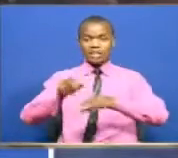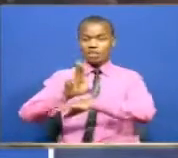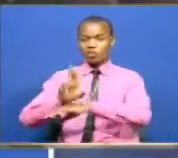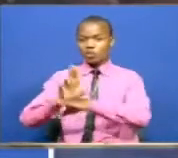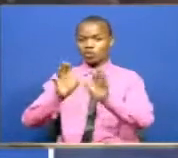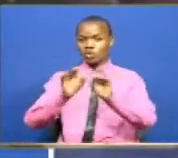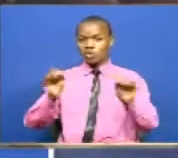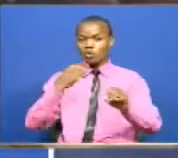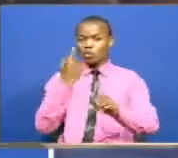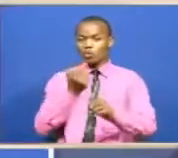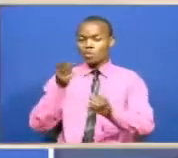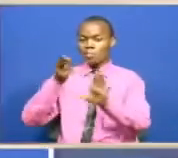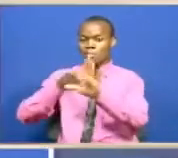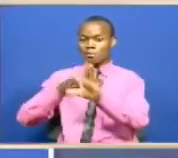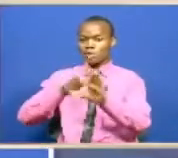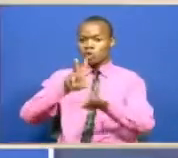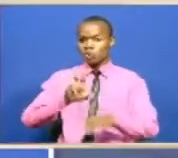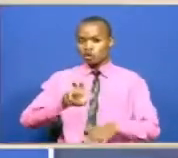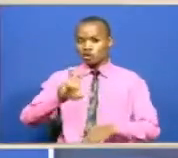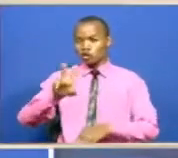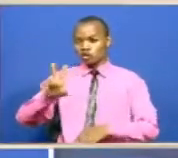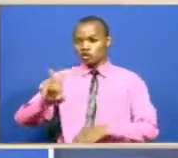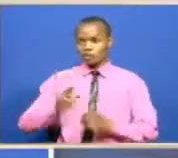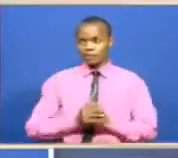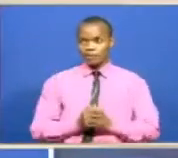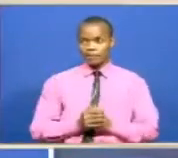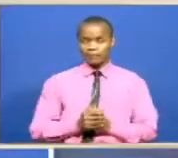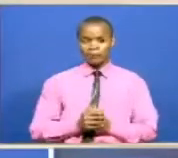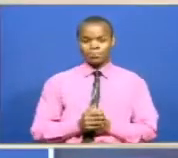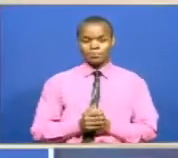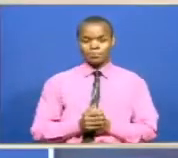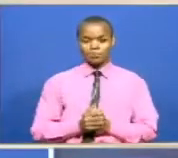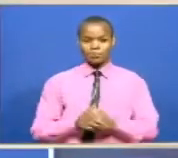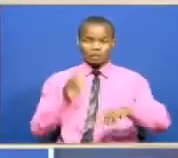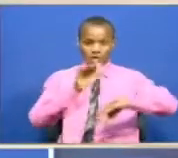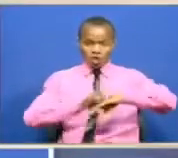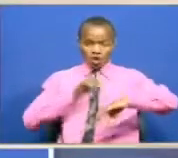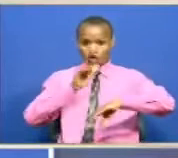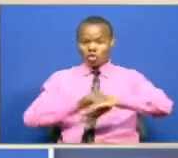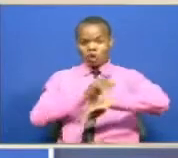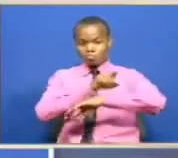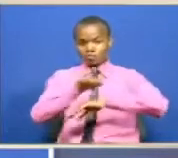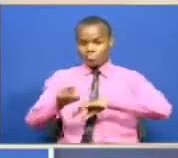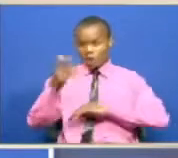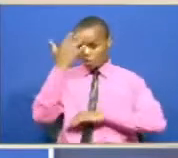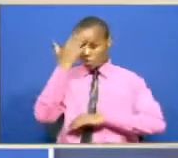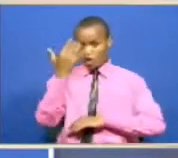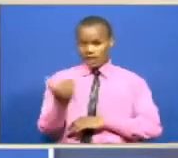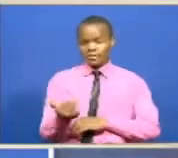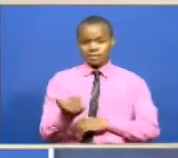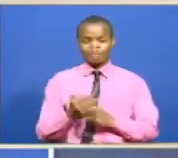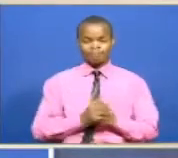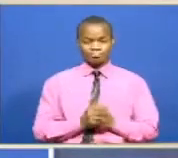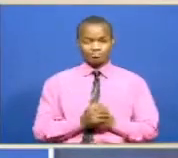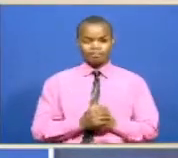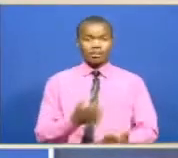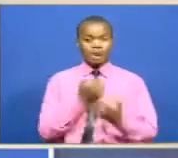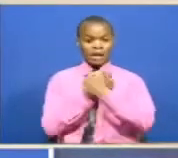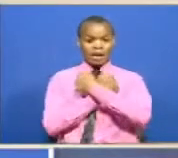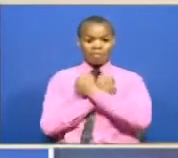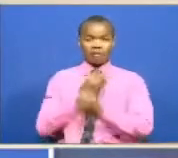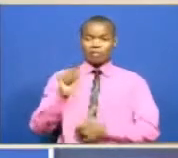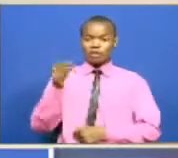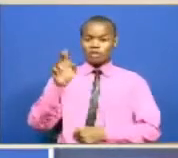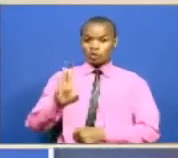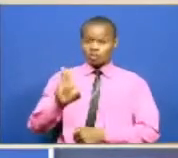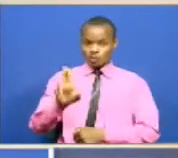2022 succession politics. Mimi agenda ile nimewaitia ni moja tu, ya kupenda Uhuru, na tuunge